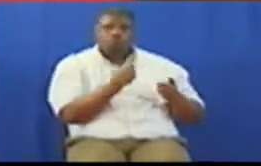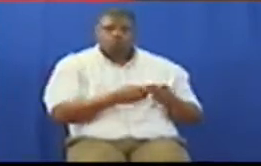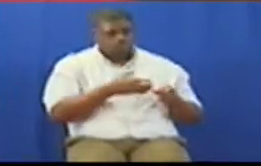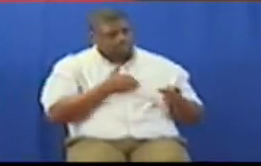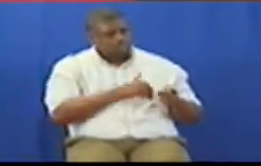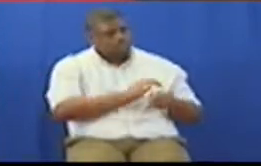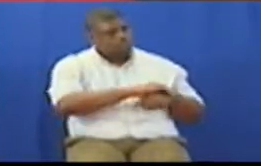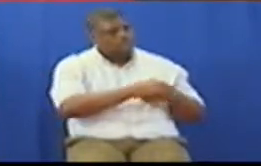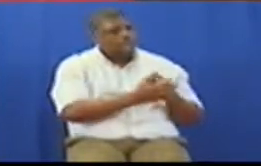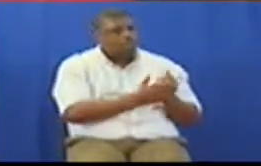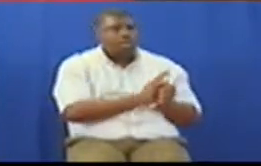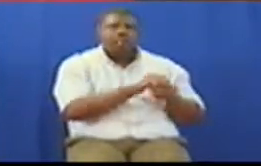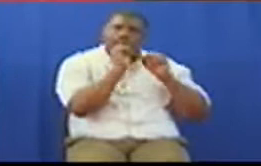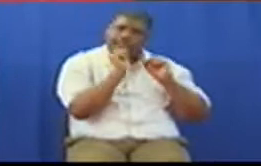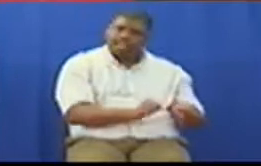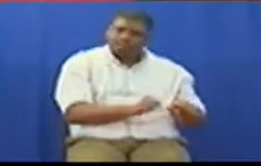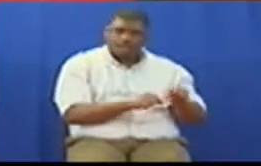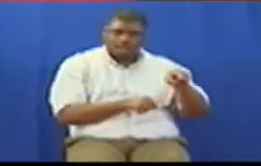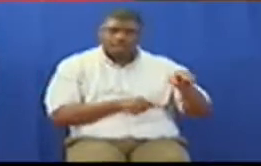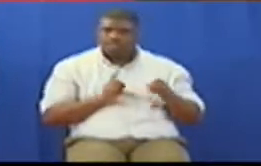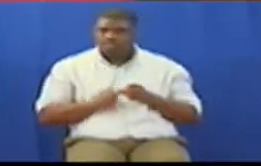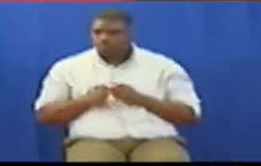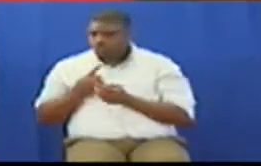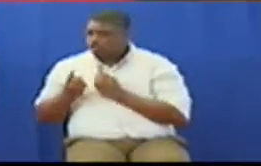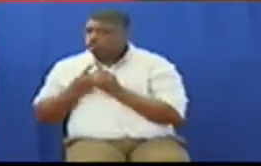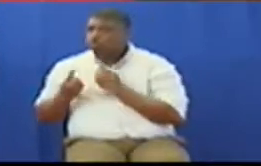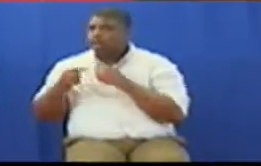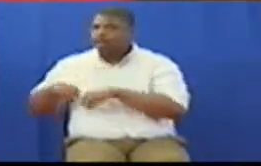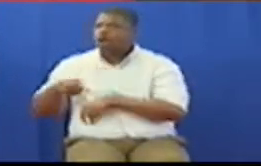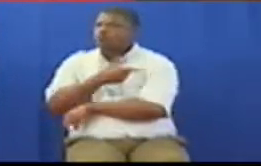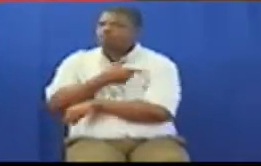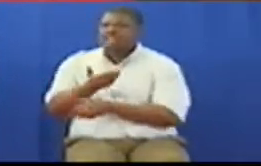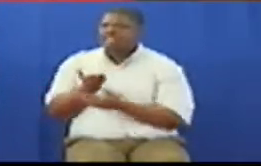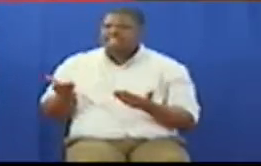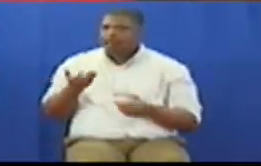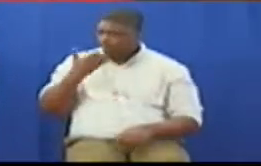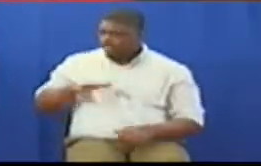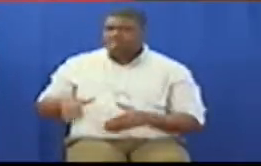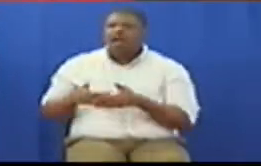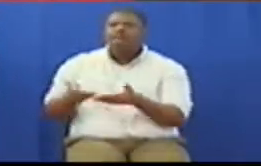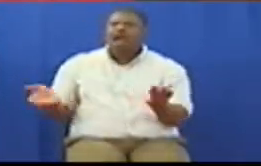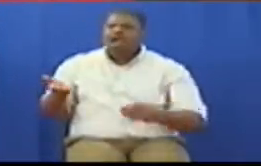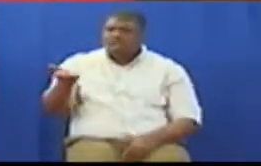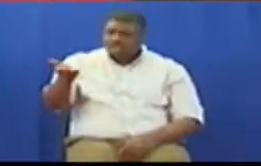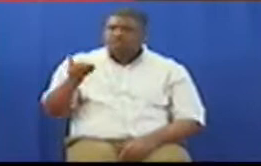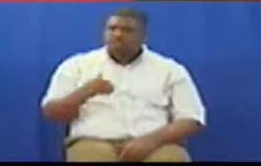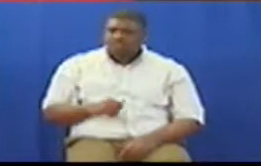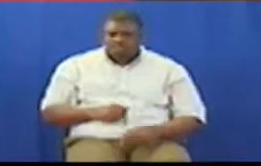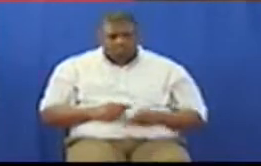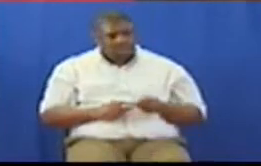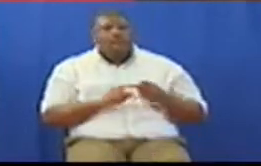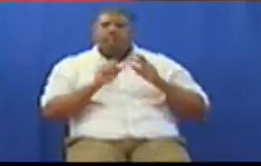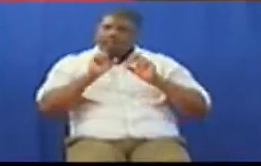kunawa, lazima tunawa, tuhimize kunawa, lakini tunapozungumza hapa kuna hospitali nyingine hazina maji. Kunawa ni lazima,